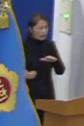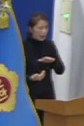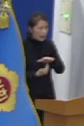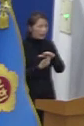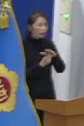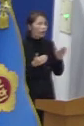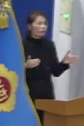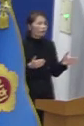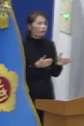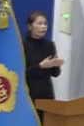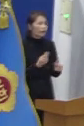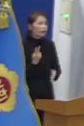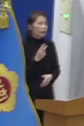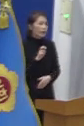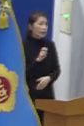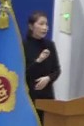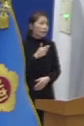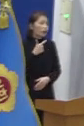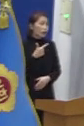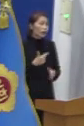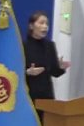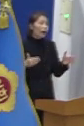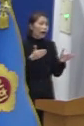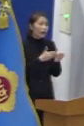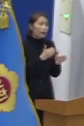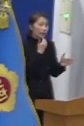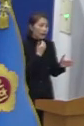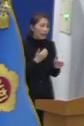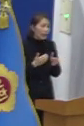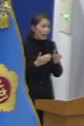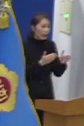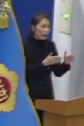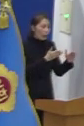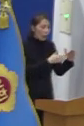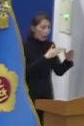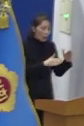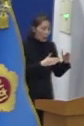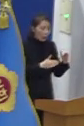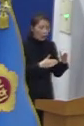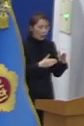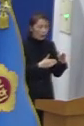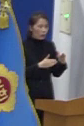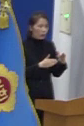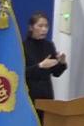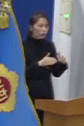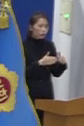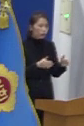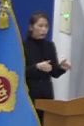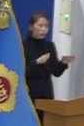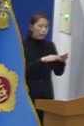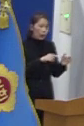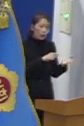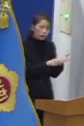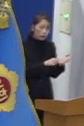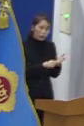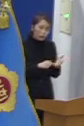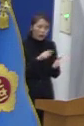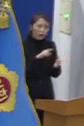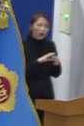이루어왔습니다. 2026년까지 경기도 공공부분 사용 에너지는 100% 신재생